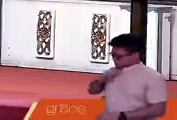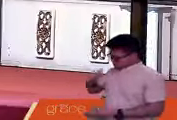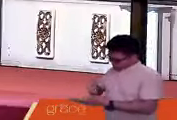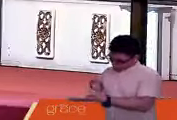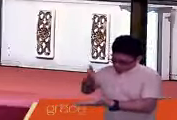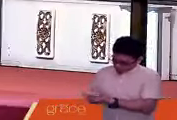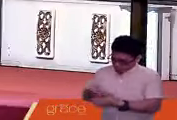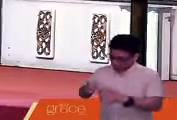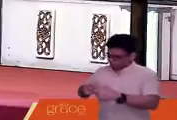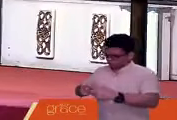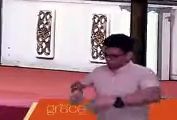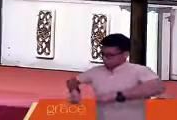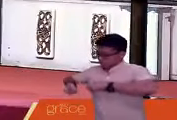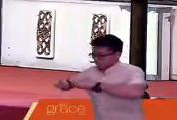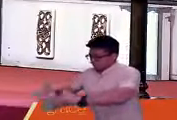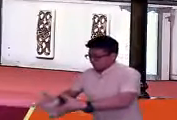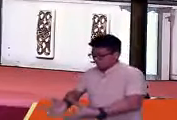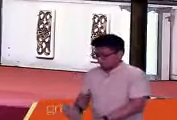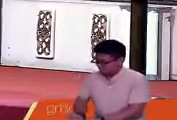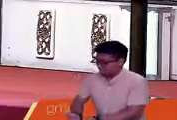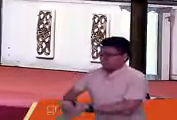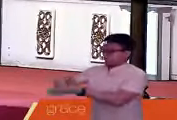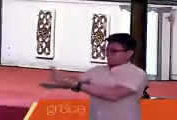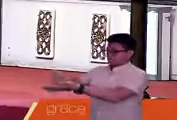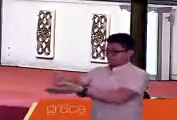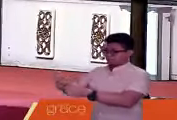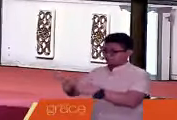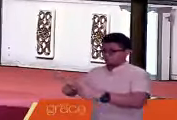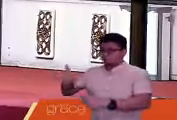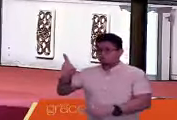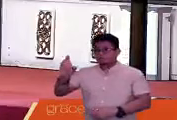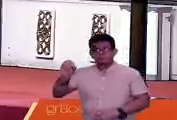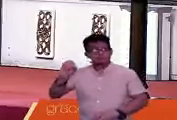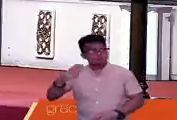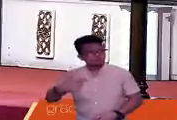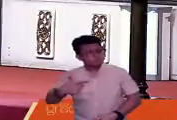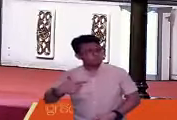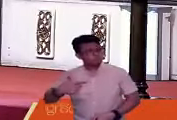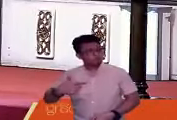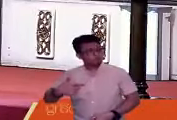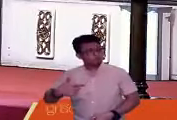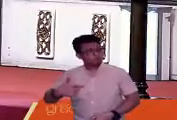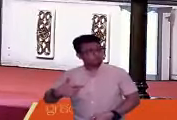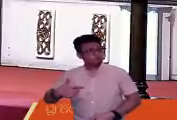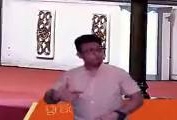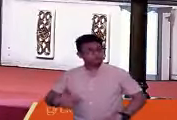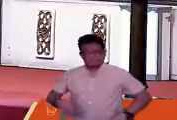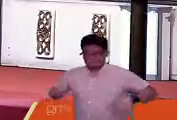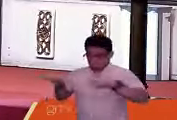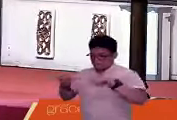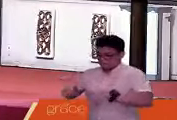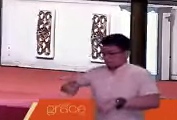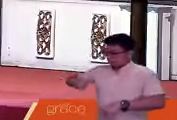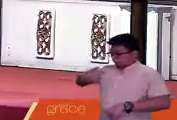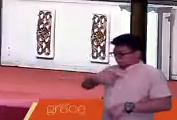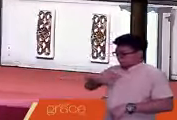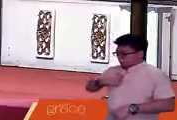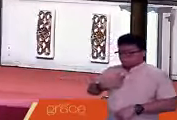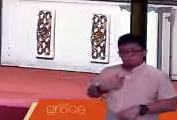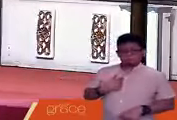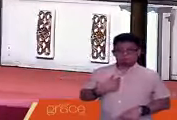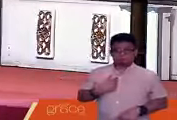kumuari, aron mutabang kanimo nga, as if I am a carabao that will flow